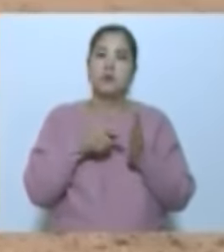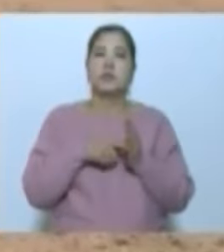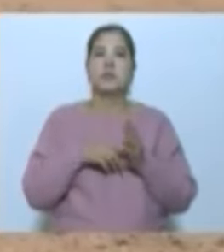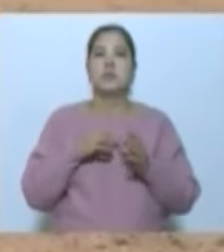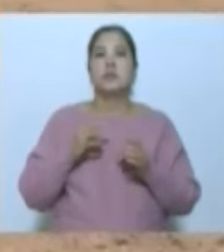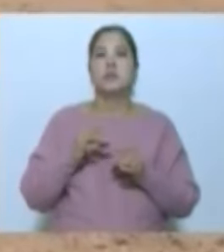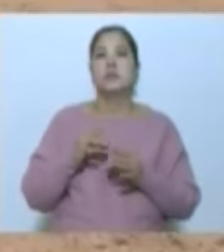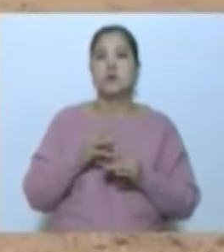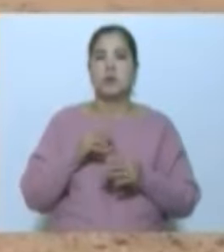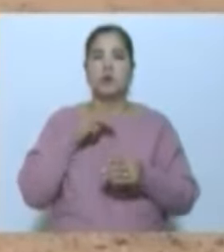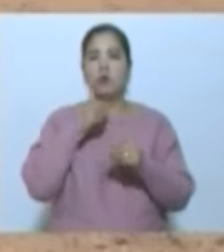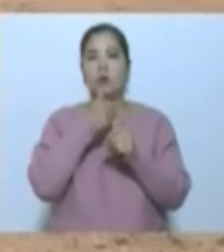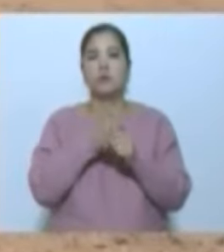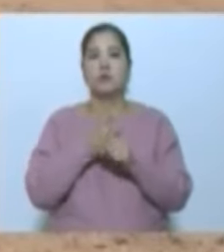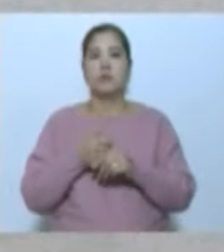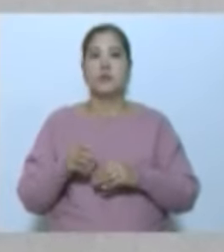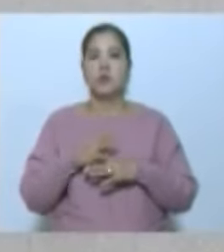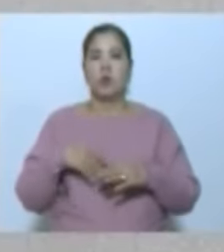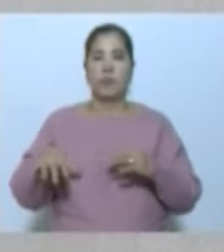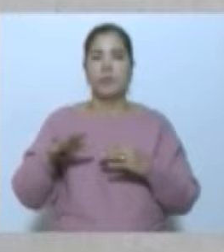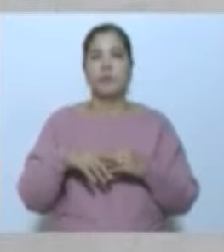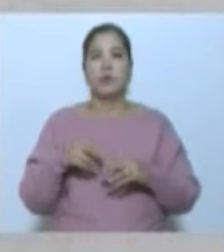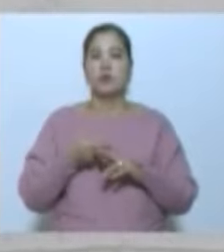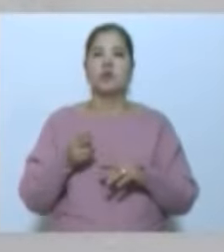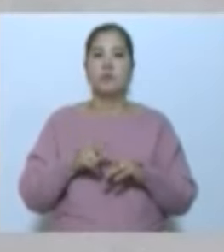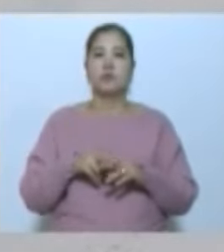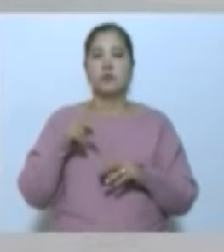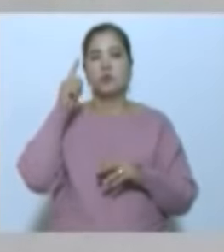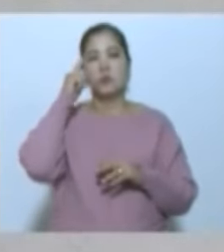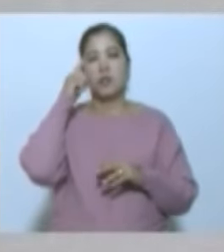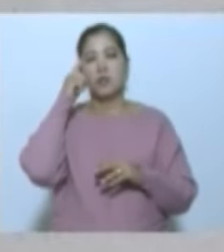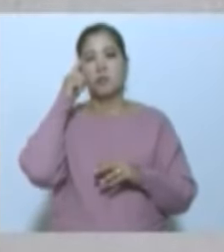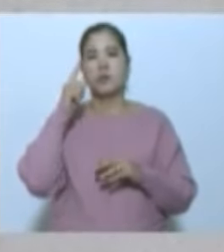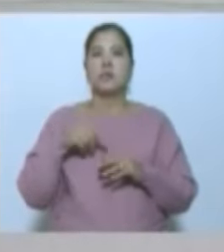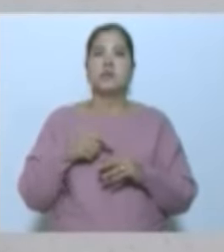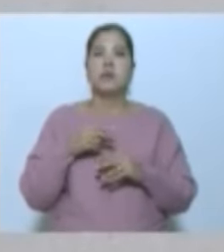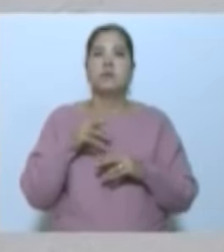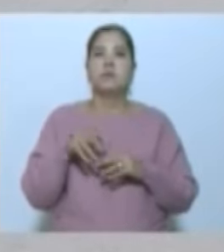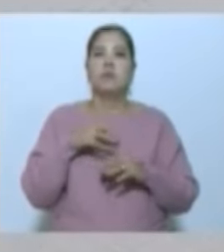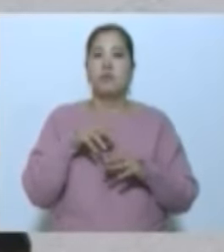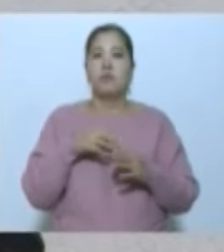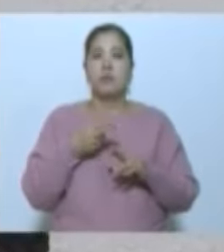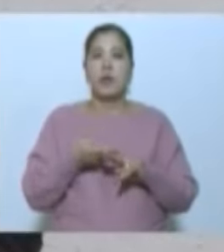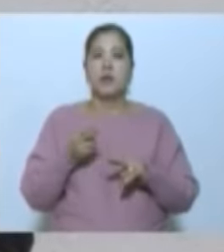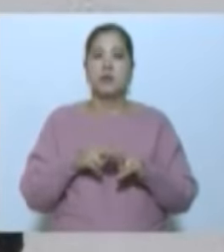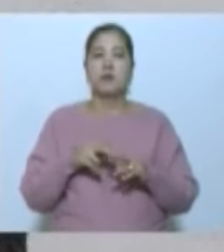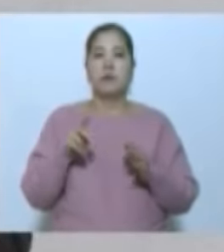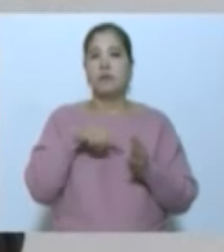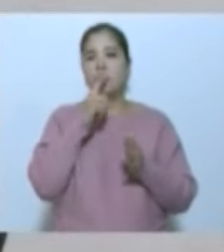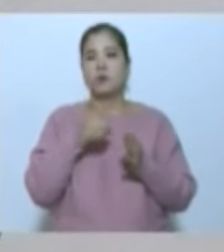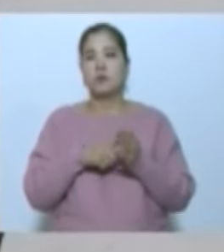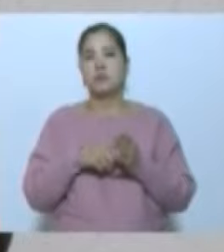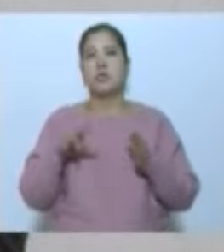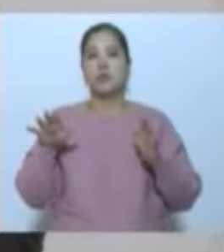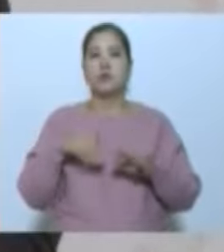как жилище полностью занесет песком. Чтобы узнать мнение главы села по этим вопросам, мы приехали в местную